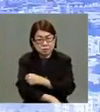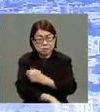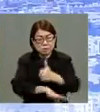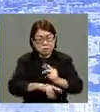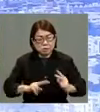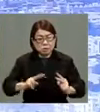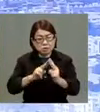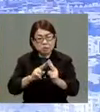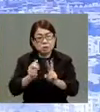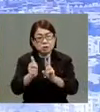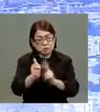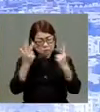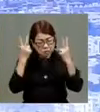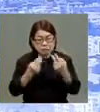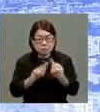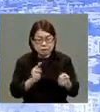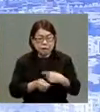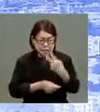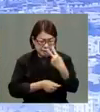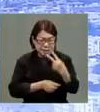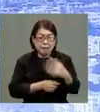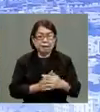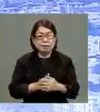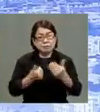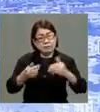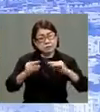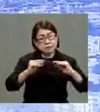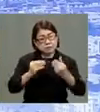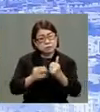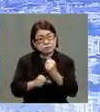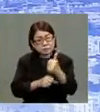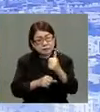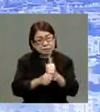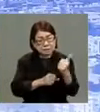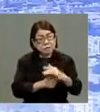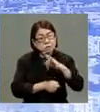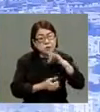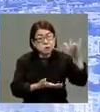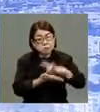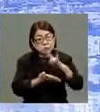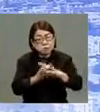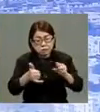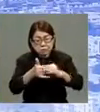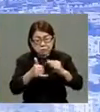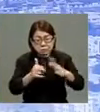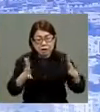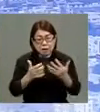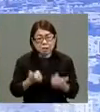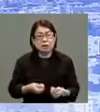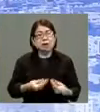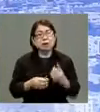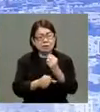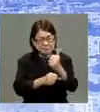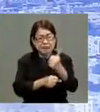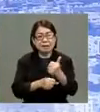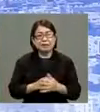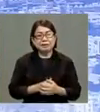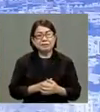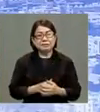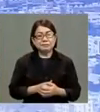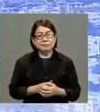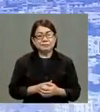ารณสุขนะครับก็มาเห็นเรื่องต่างๆเหล่านี้สามารถที่จะผ่อนคลายได้ไหมในเรื่องตรงนี้ถ้ามีคนติดเชื้อมากขึ้นดูแล้วเปิดช่องตรงนี้